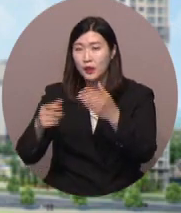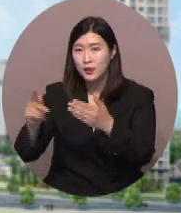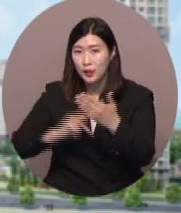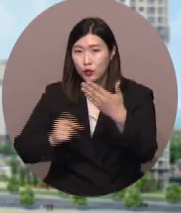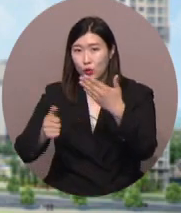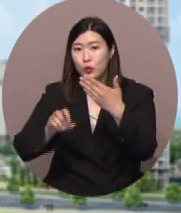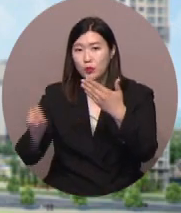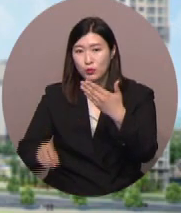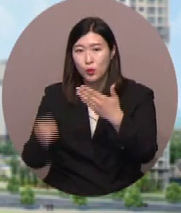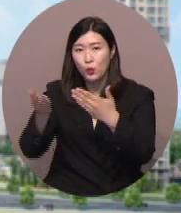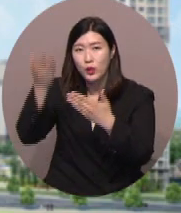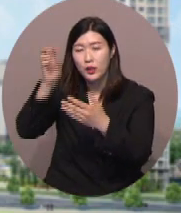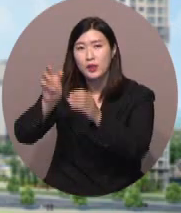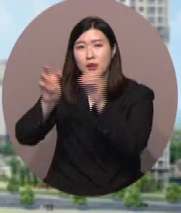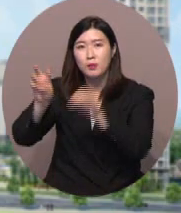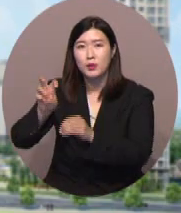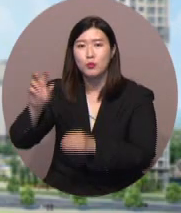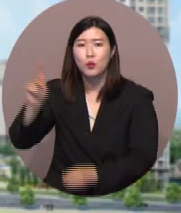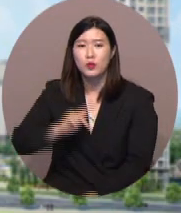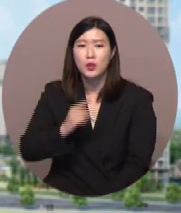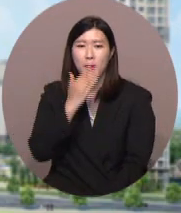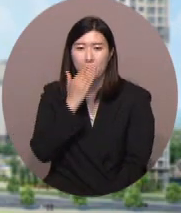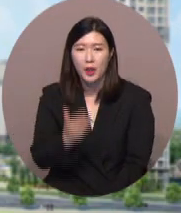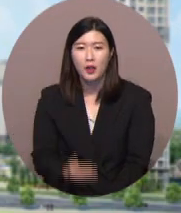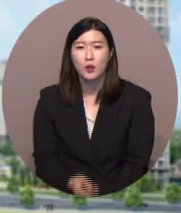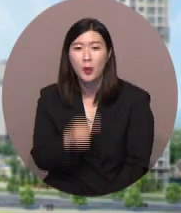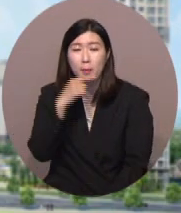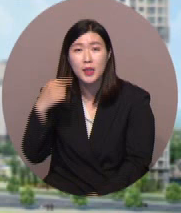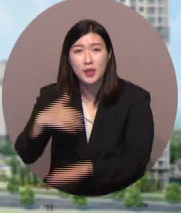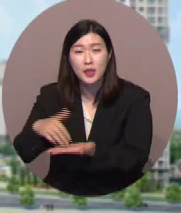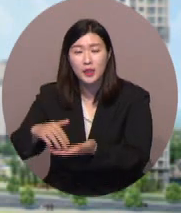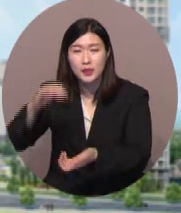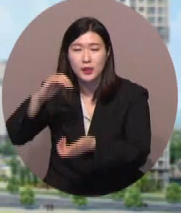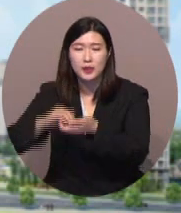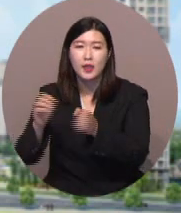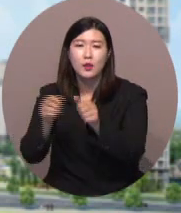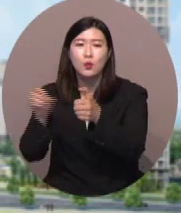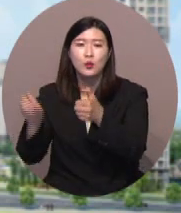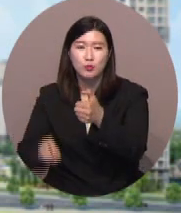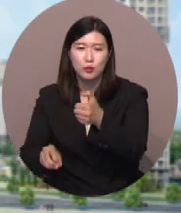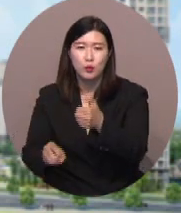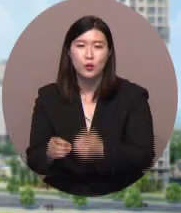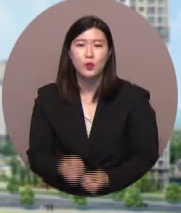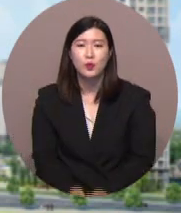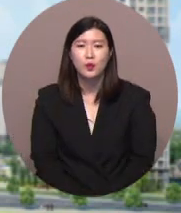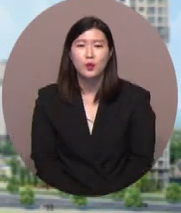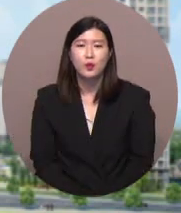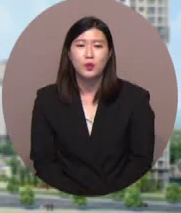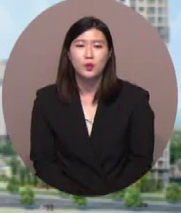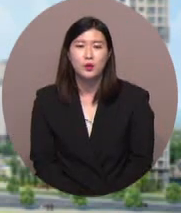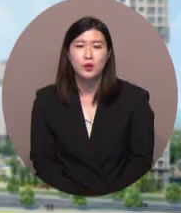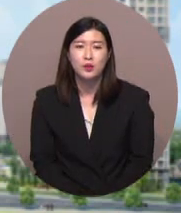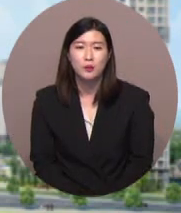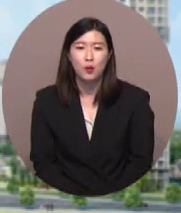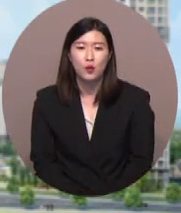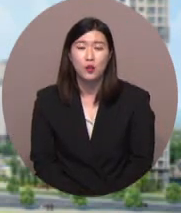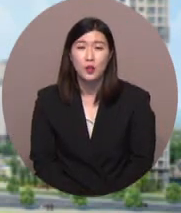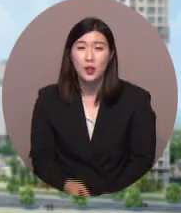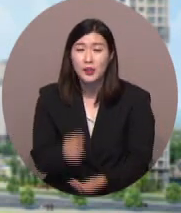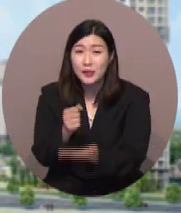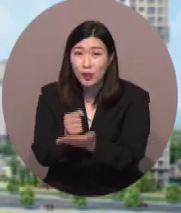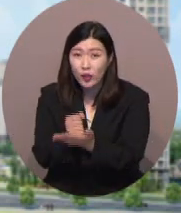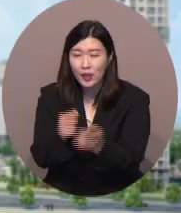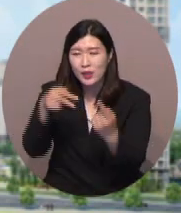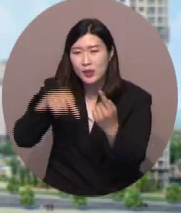50% 추가 분을 30% 로 제한되고 총부채상환비율 도 50% 까지 적용 되는 데다 이순희 청약자격